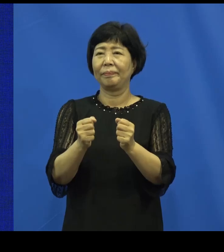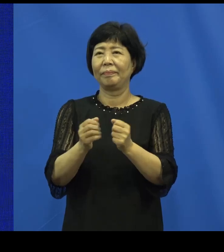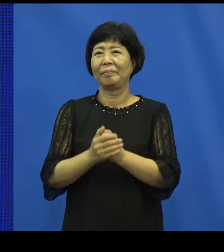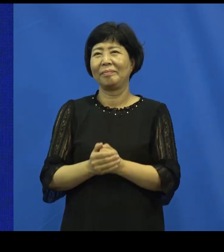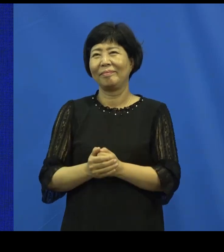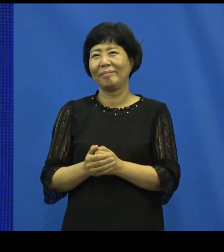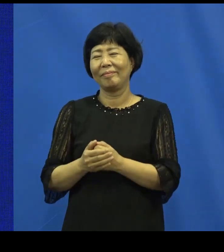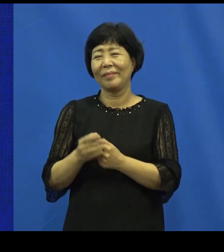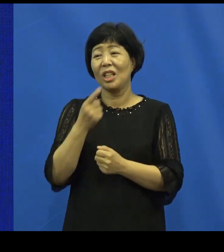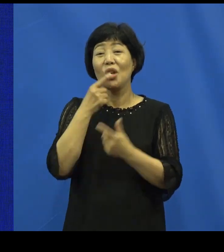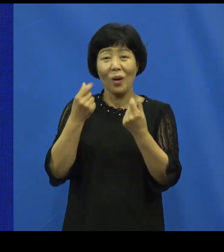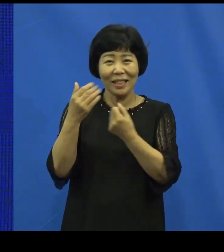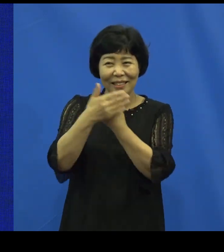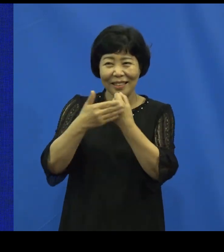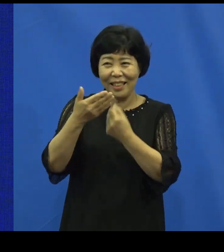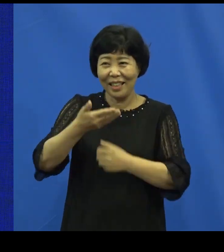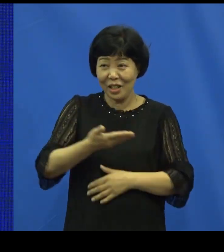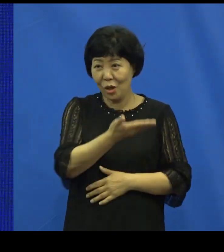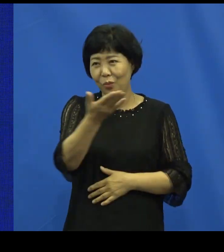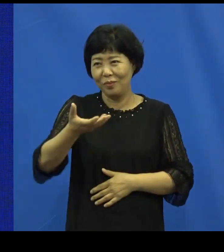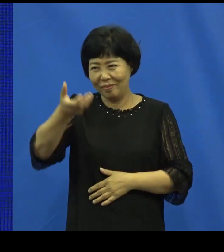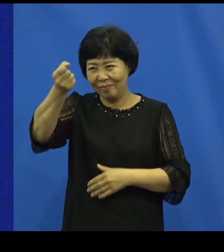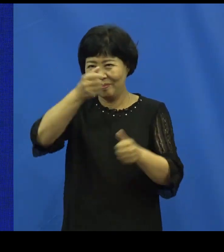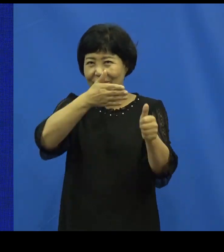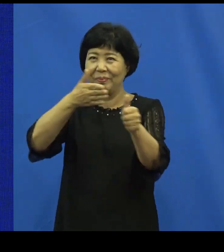이 은혜가 여러분들에게 되기를 축원합니다, 여러분.